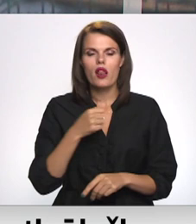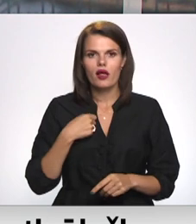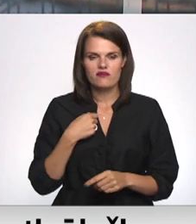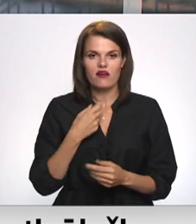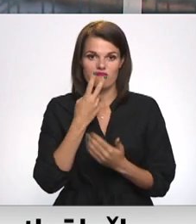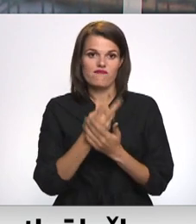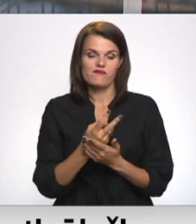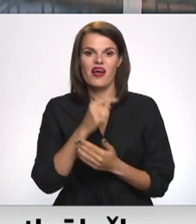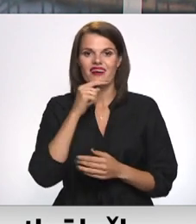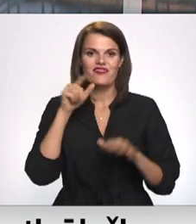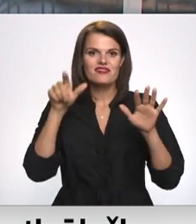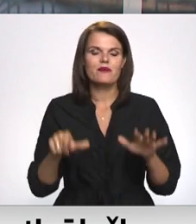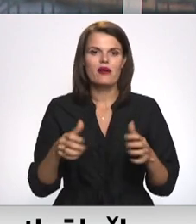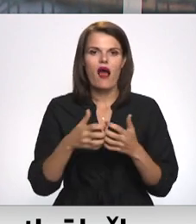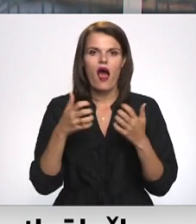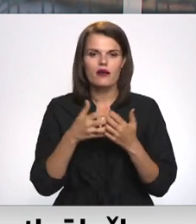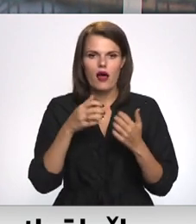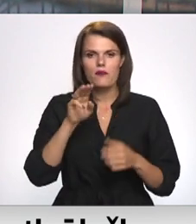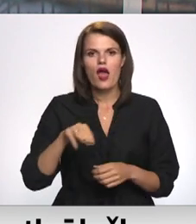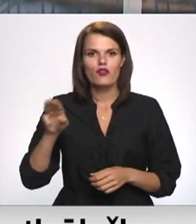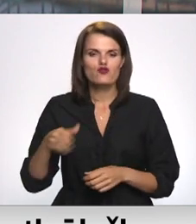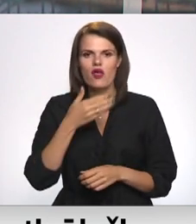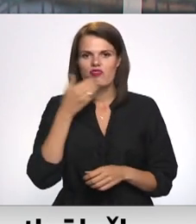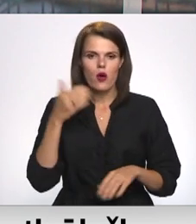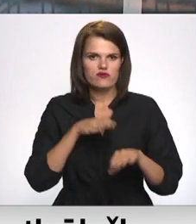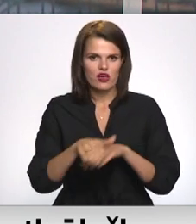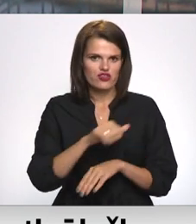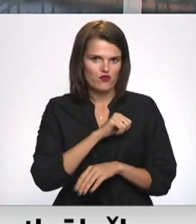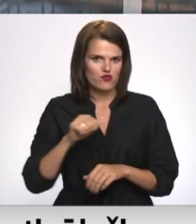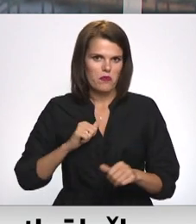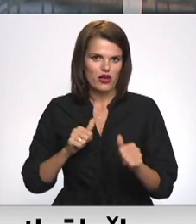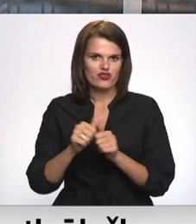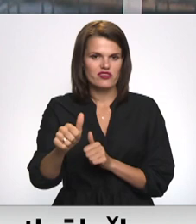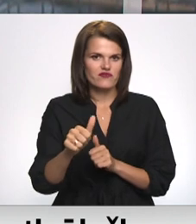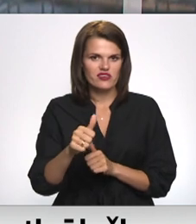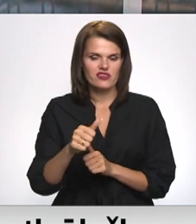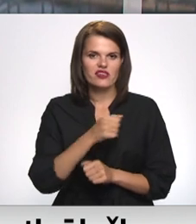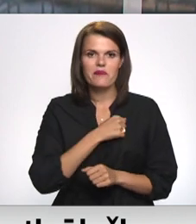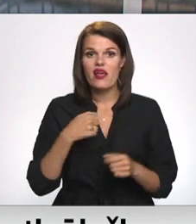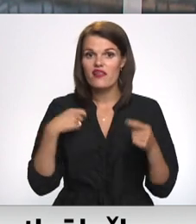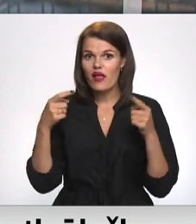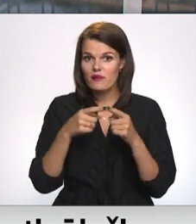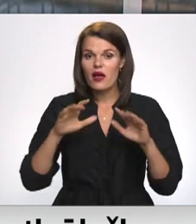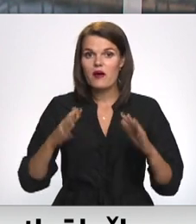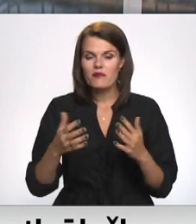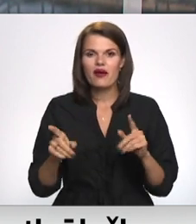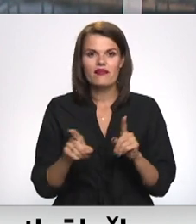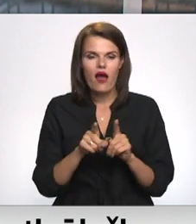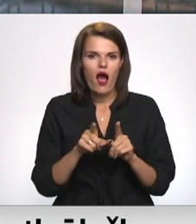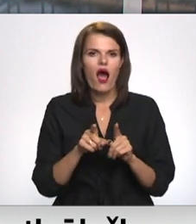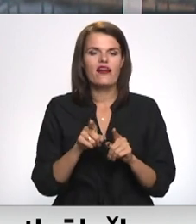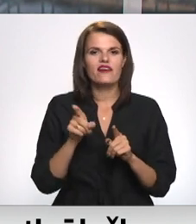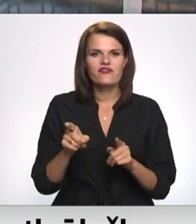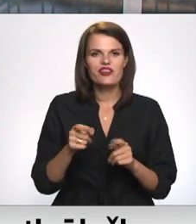7 kara mēnešos nav sasniegusi pašas izvirzītos militāros mērķus. Vienlaikus tas ir mēģinājums uztaustīt